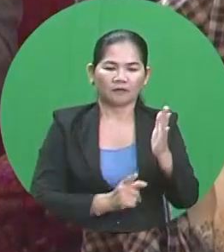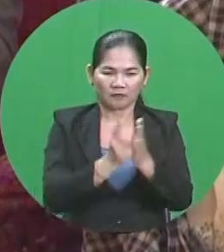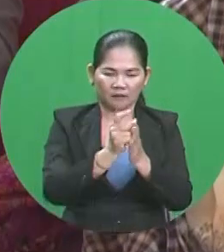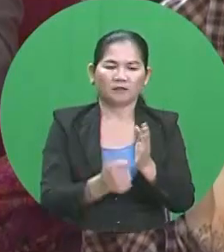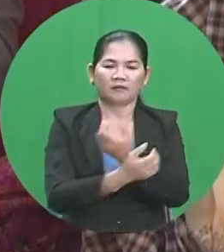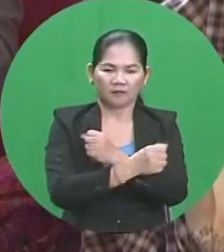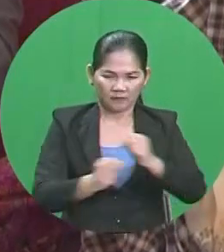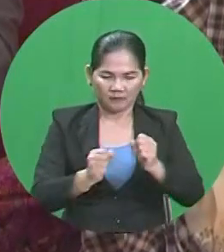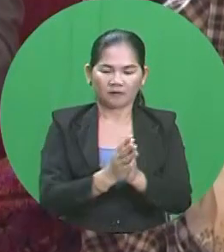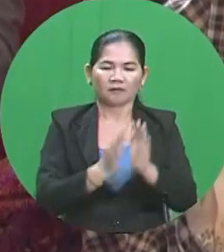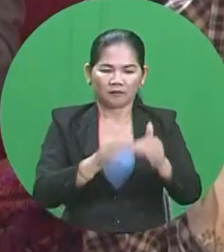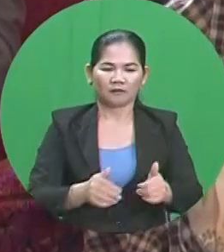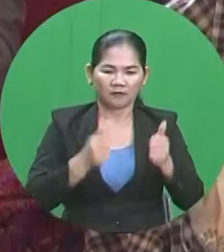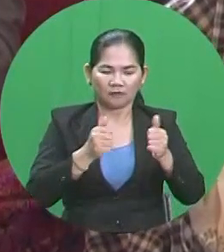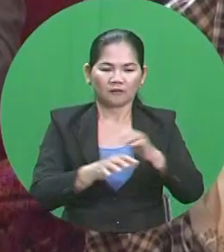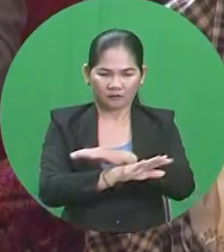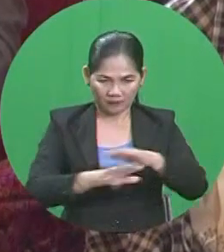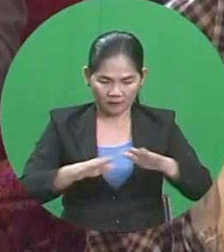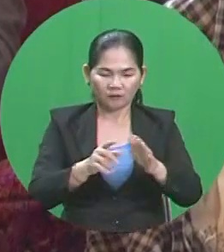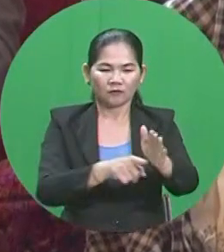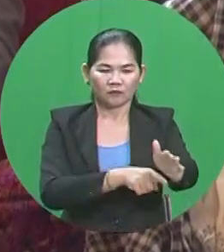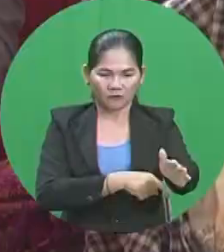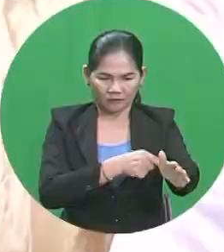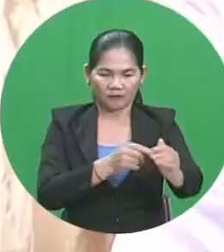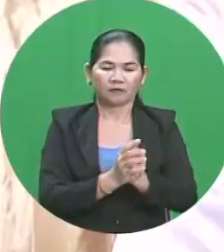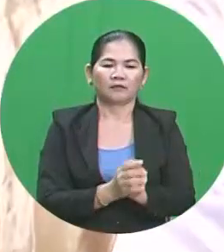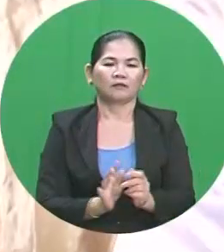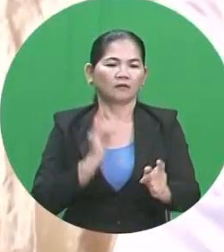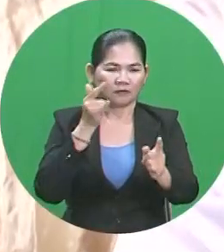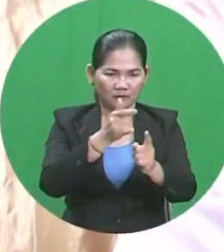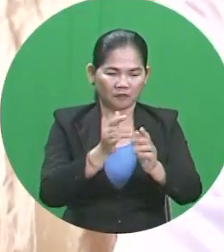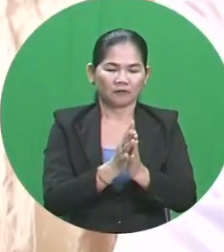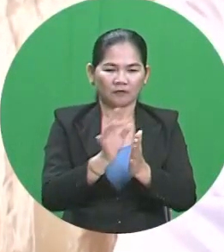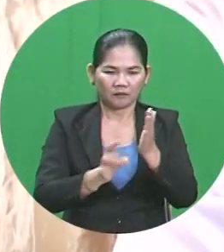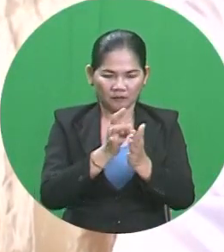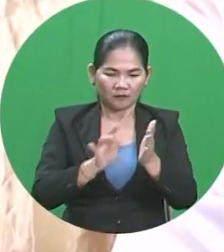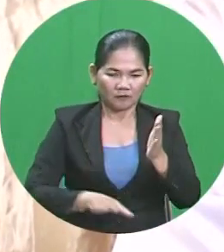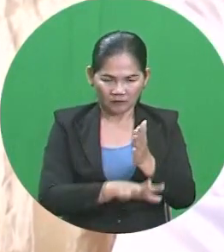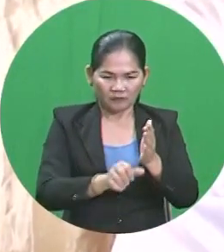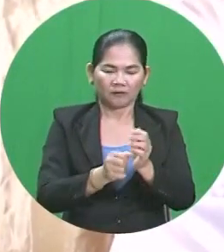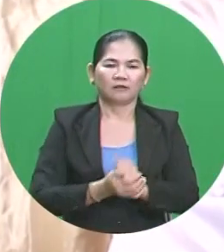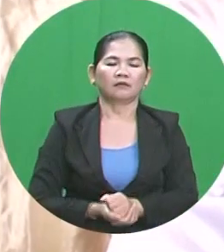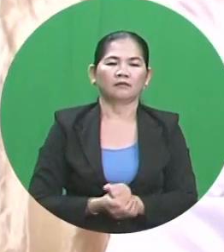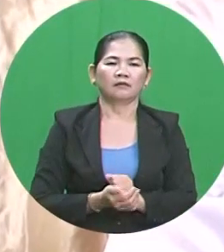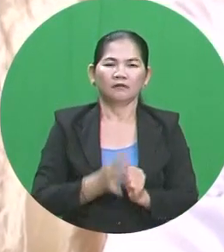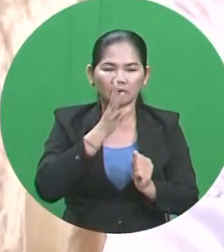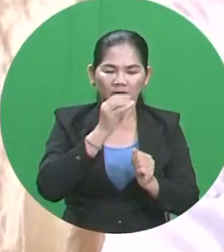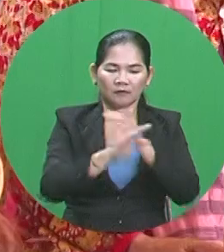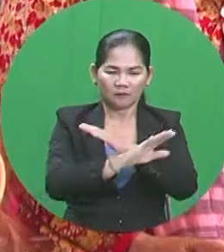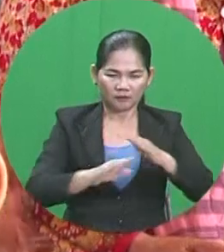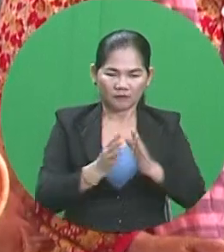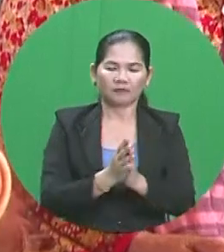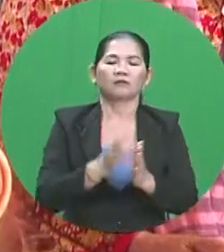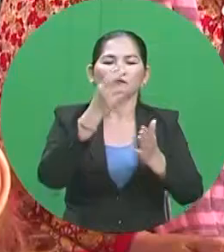សុវត្ថិភាពស្ថិរភាពនិងសន្តិភាពយូរអង្វែងដែលជាបំណងប្រាថ្នារបស់ពលរដ្ឋខ្មែរគ្រប់រូបមានសន្តិភាពទើប